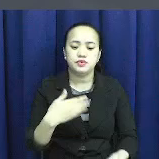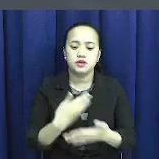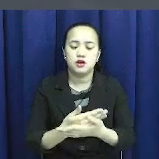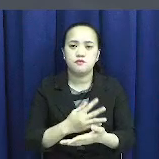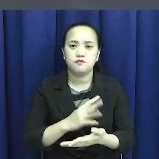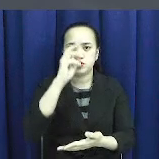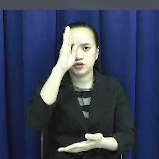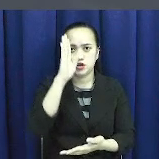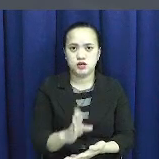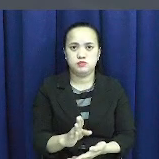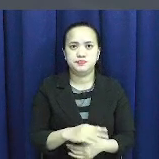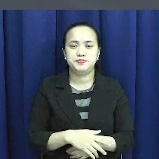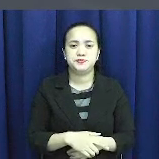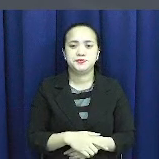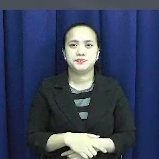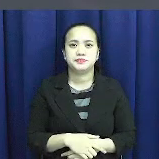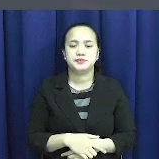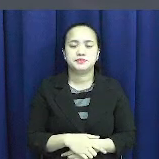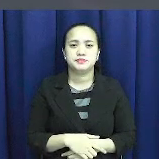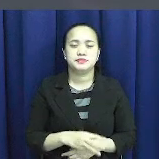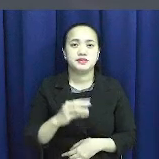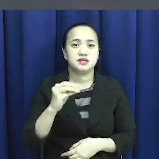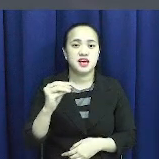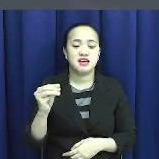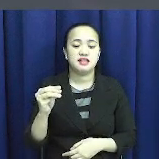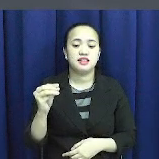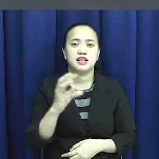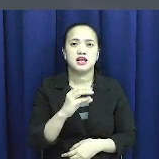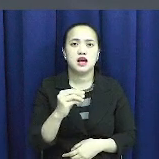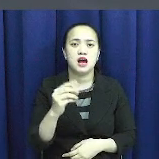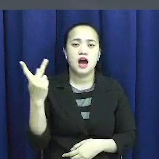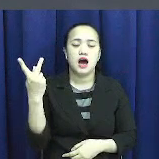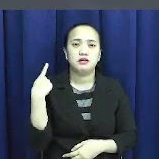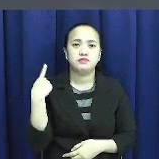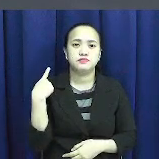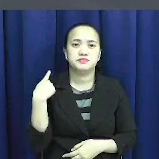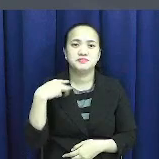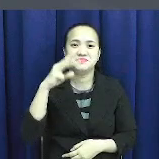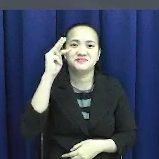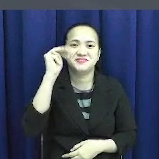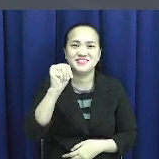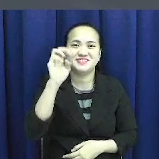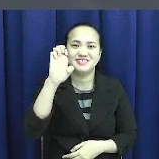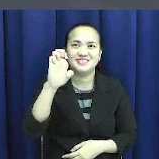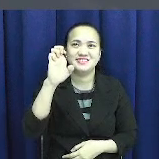pong ganyan. Lalo na po, mga kapatid, wala pong mediatrix.